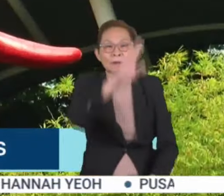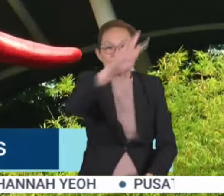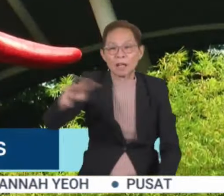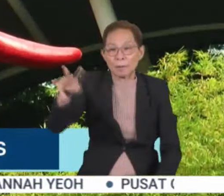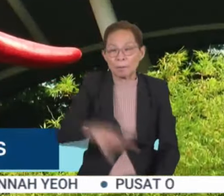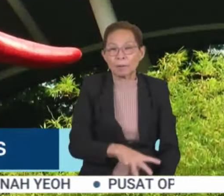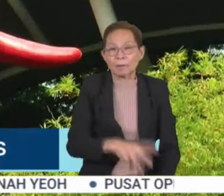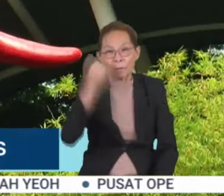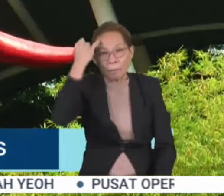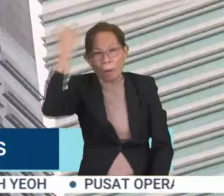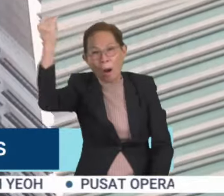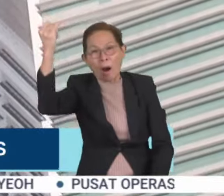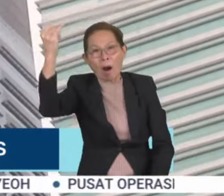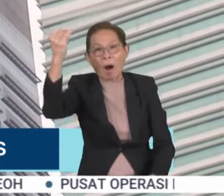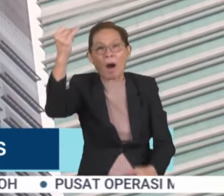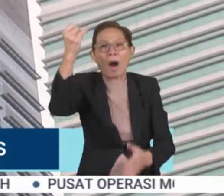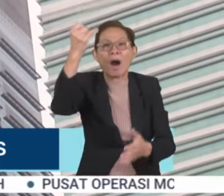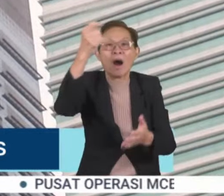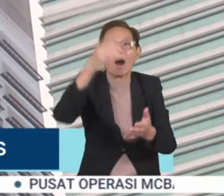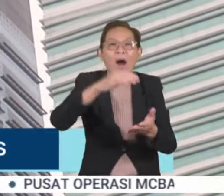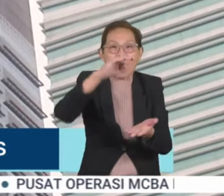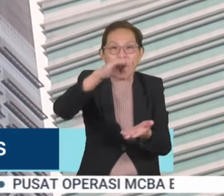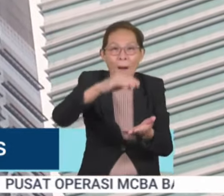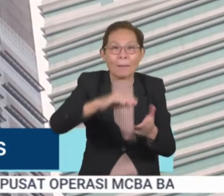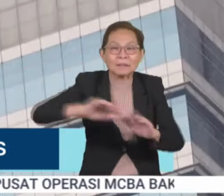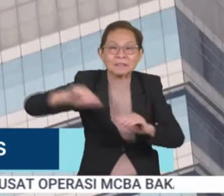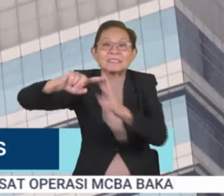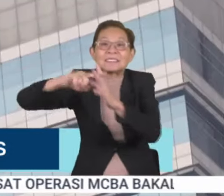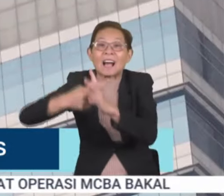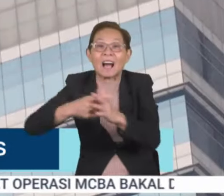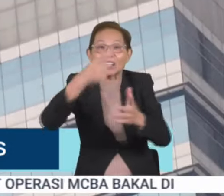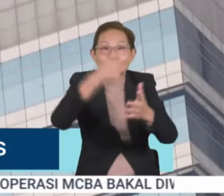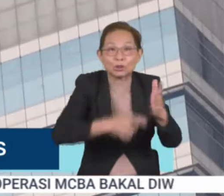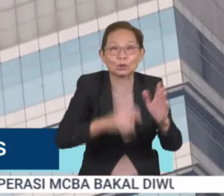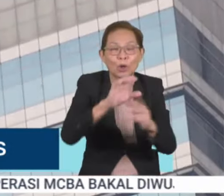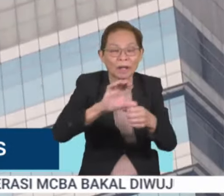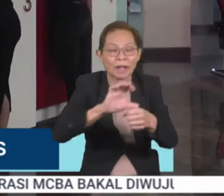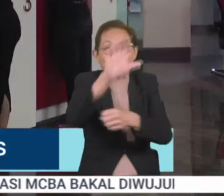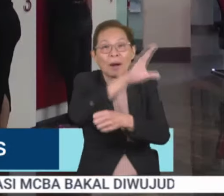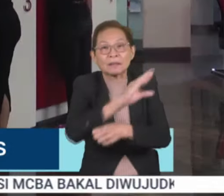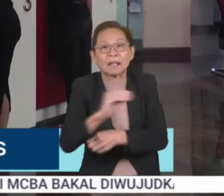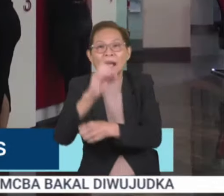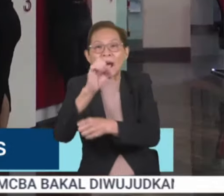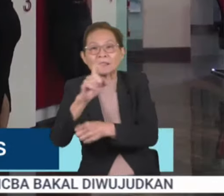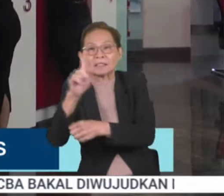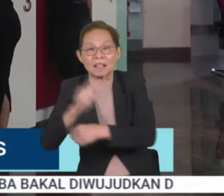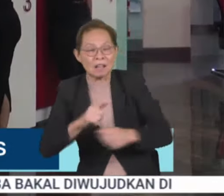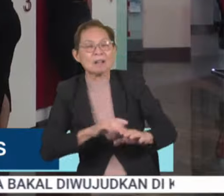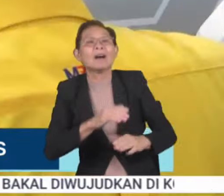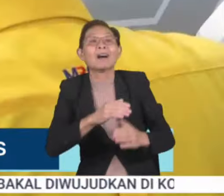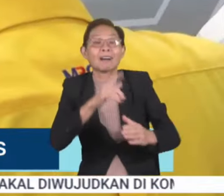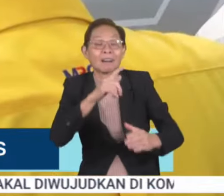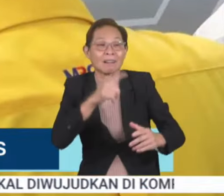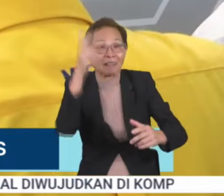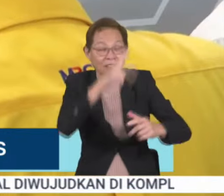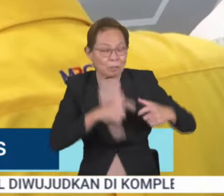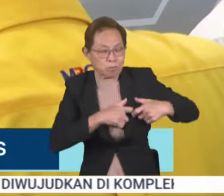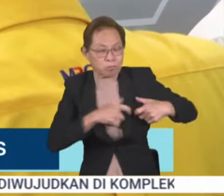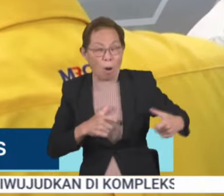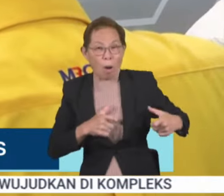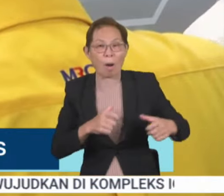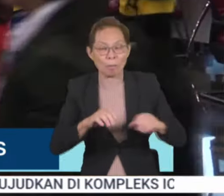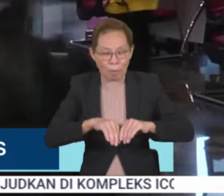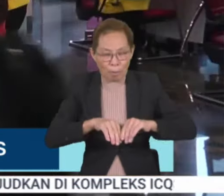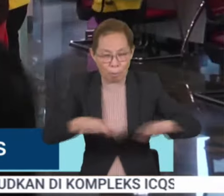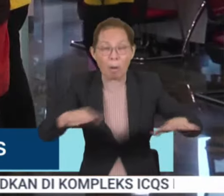CIMB pula berpandangan pengenalan cukai karbon dan dividen serta peluasan skop SST adalah langkah berani kerajaan dalam mengembangkan asas